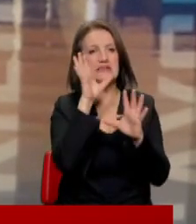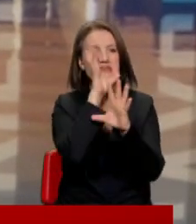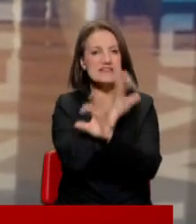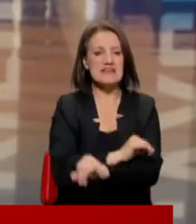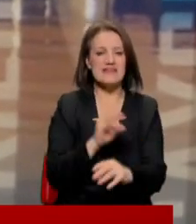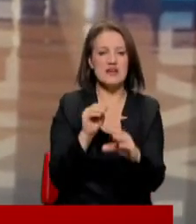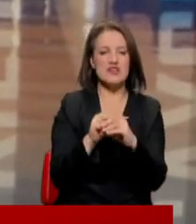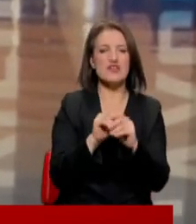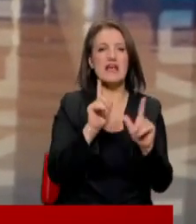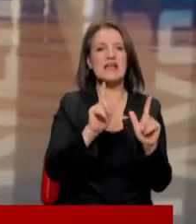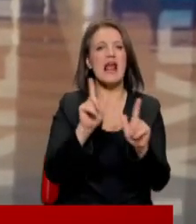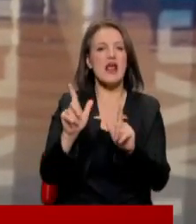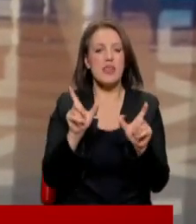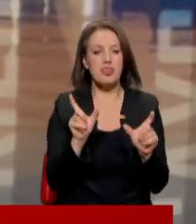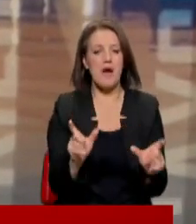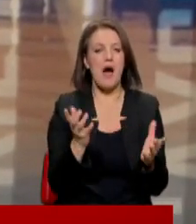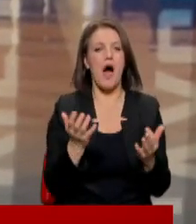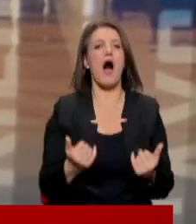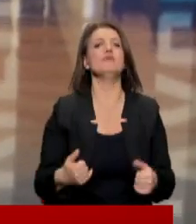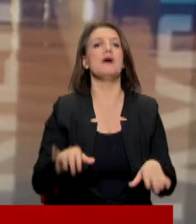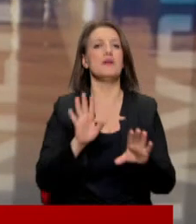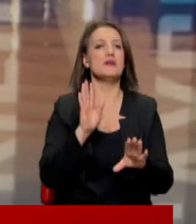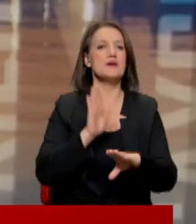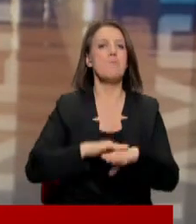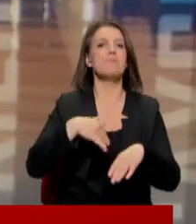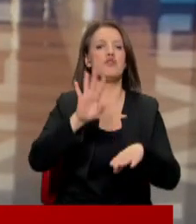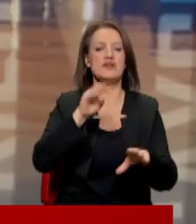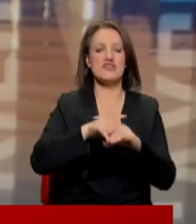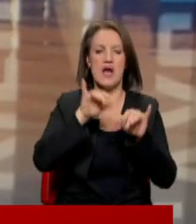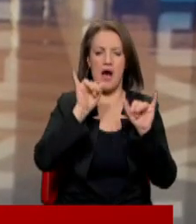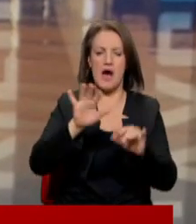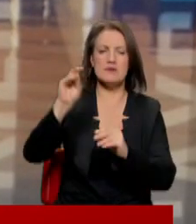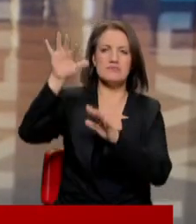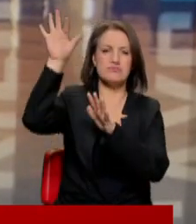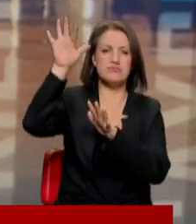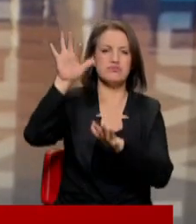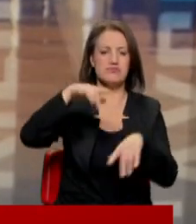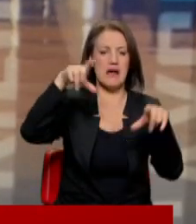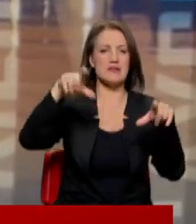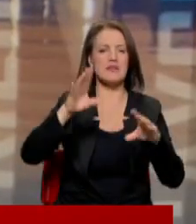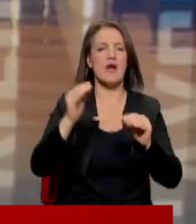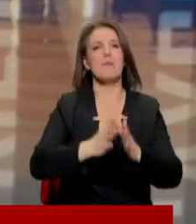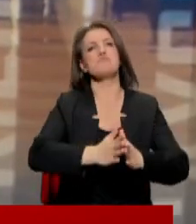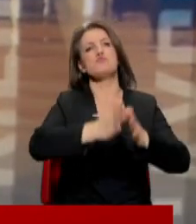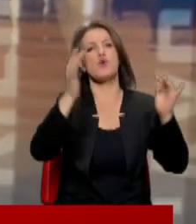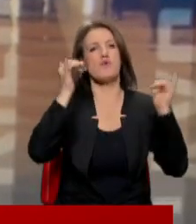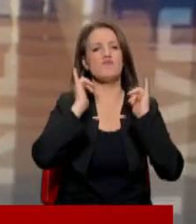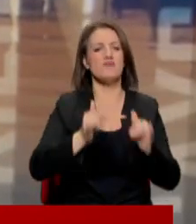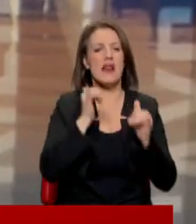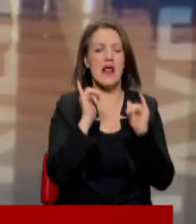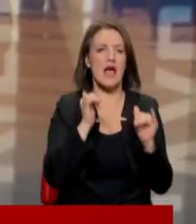için ve gerekli tedbirleri almadığı için aynı yığın liç sahasında daha büyük bir